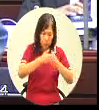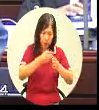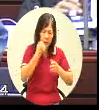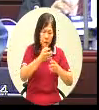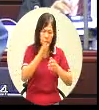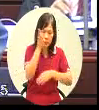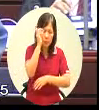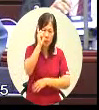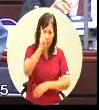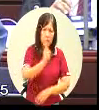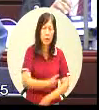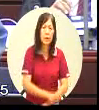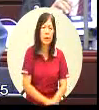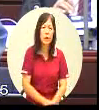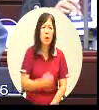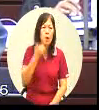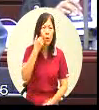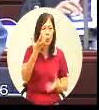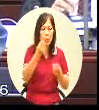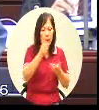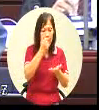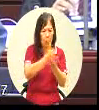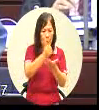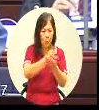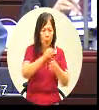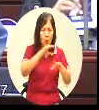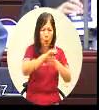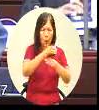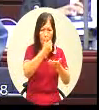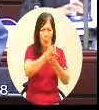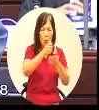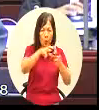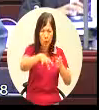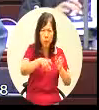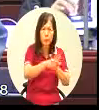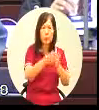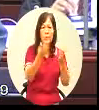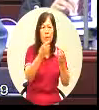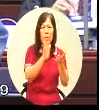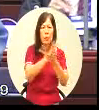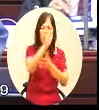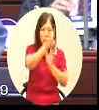策，如果没有洲际货柜中心，我们未来